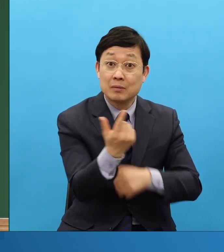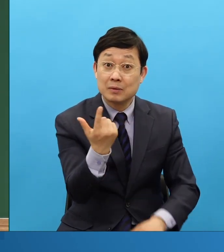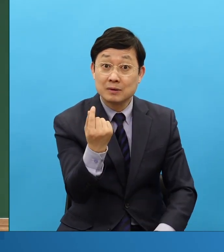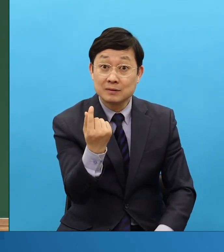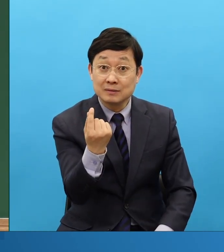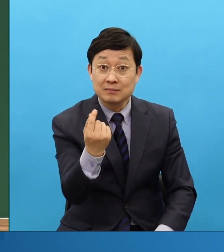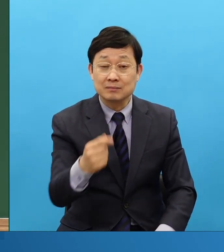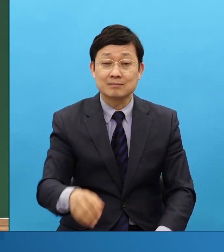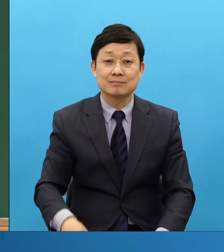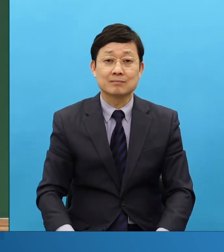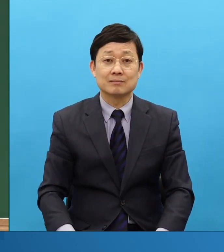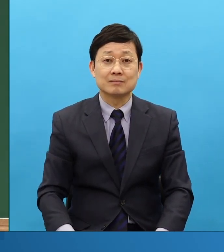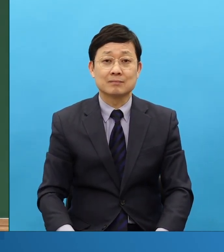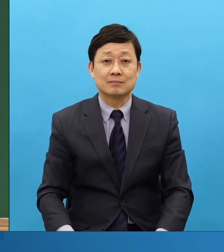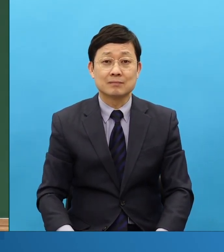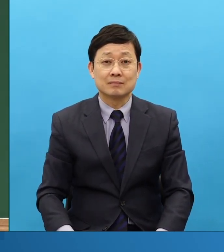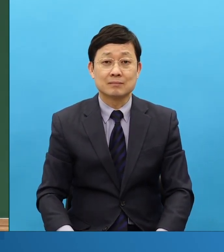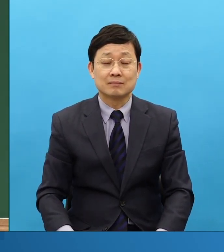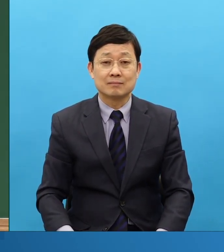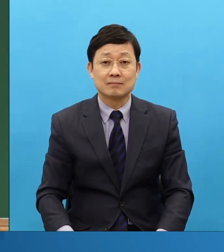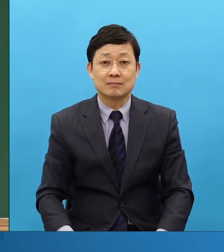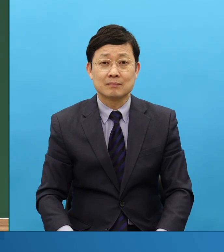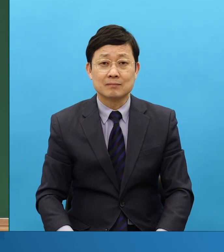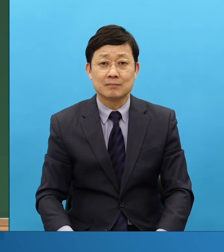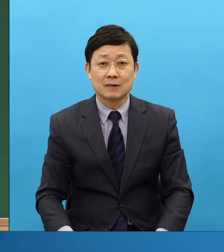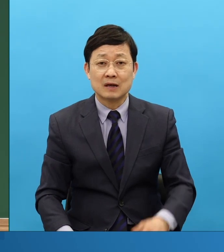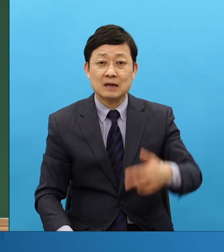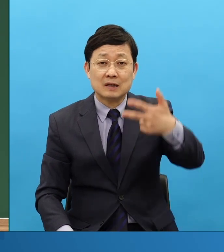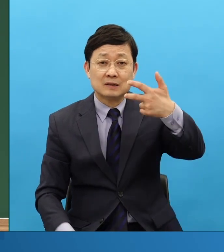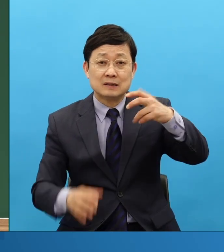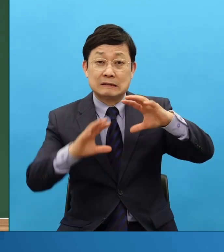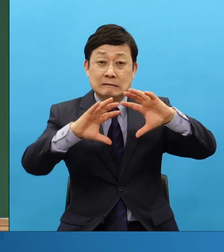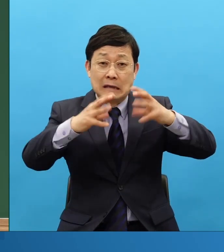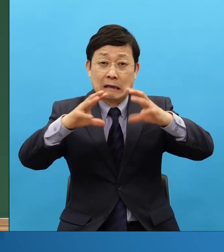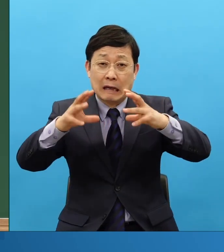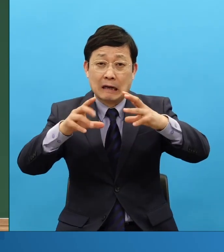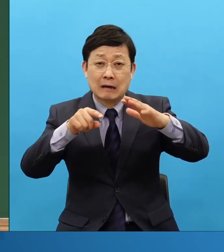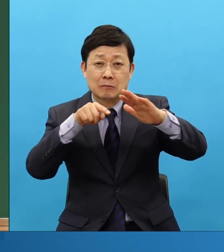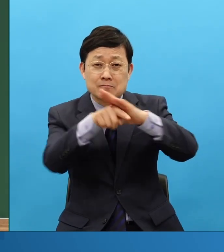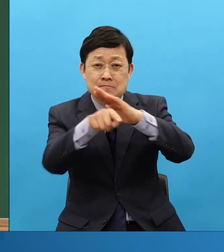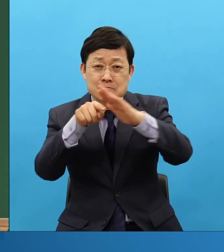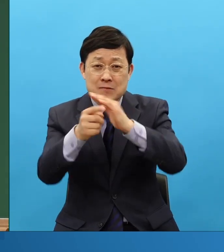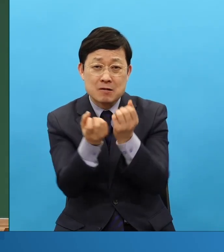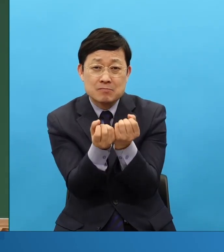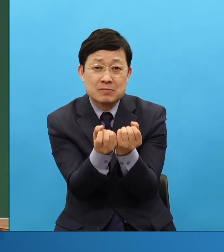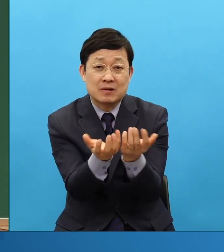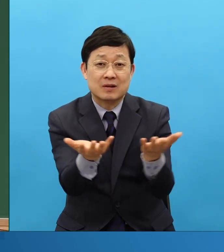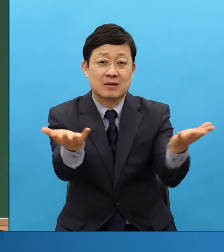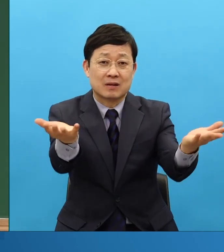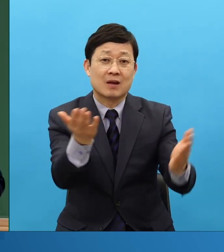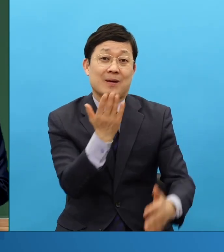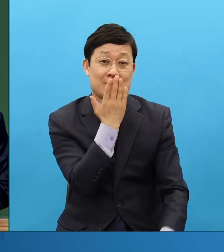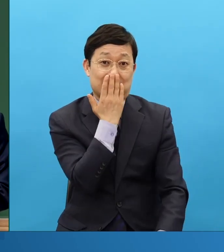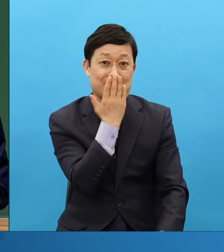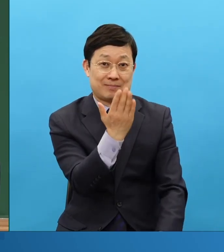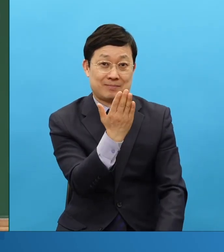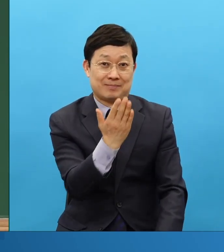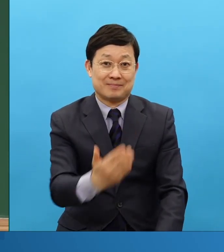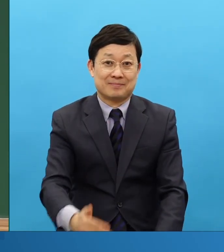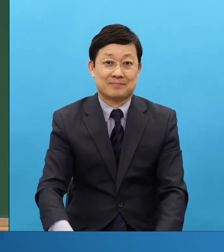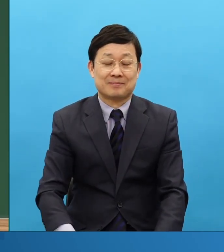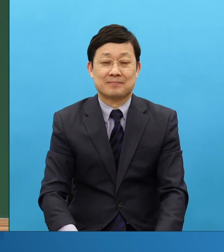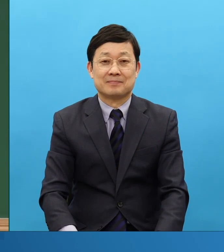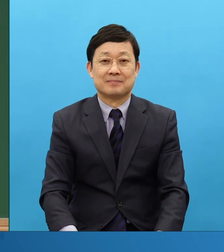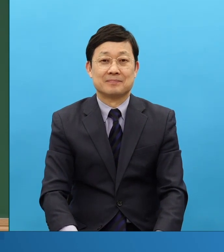뭐, about that. 제자 지역은 말할 것도 없고 70나라 이상의 영향이 갔대. So it didn't just give influence to the 70 nations or even the regions, but it